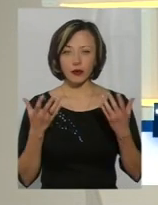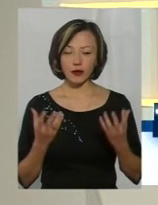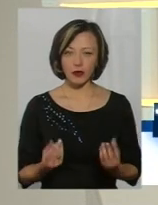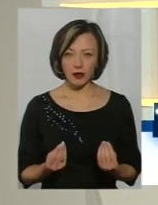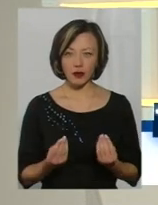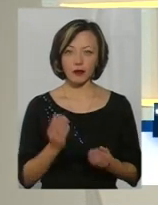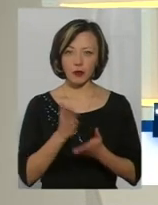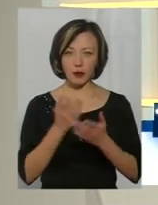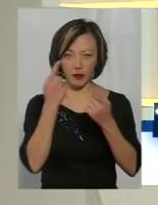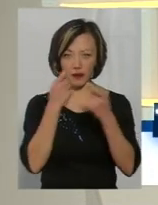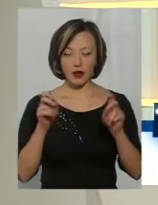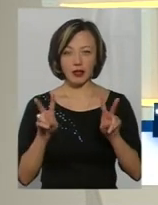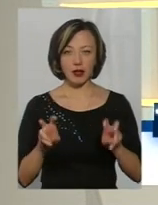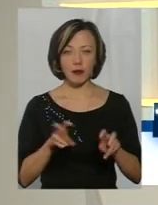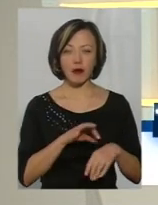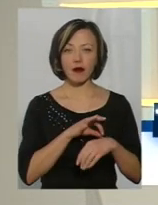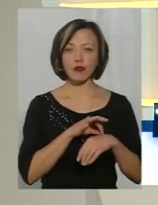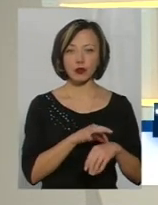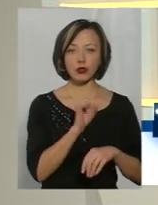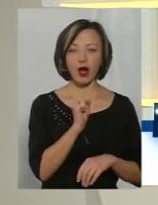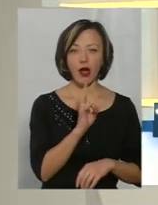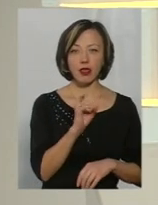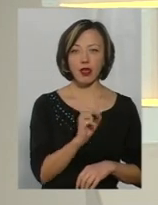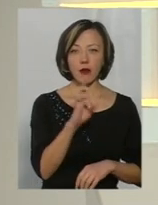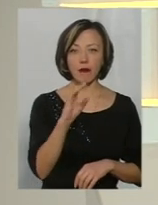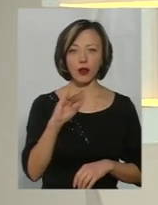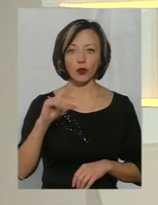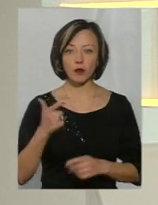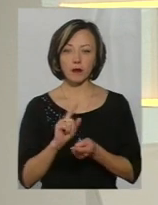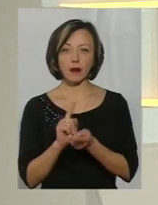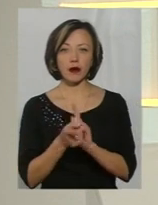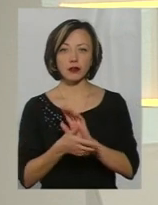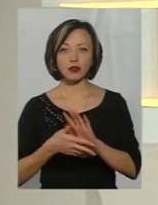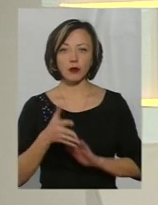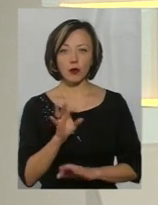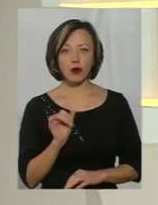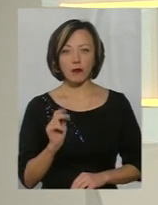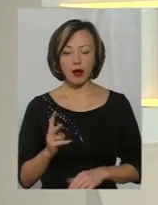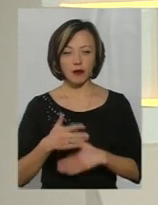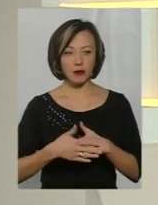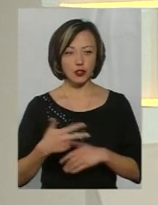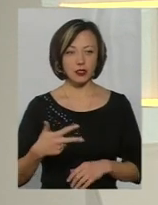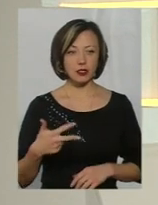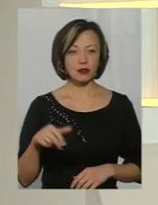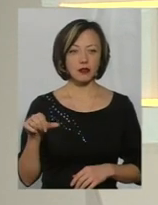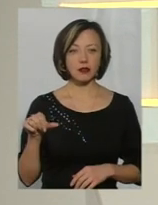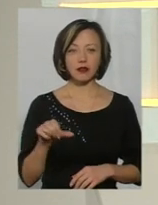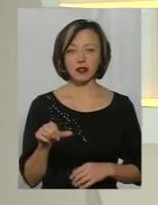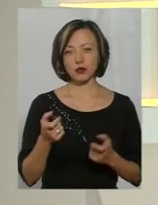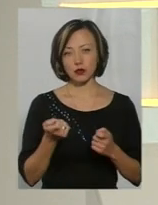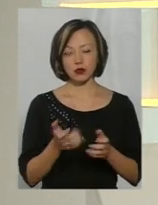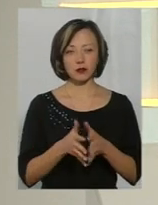часі в прямому ефірі тема. Я Анна Бендюк, переклад на жестову мову Ольга Рибак. І найближчих півгодини, навіть дещо